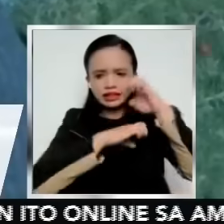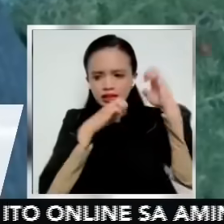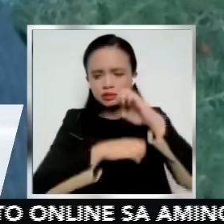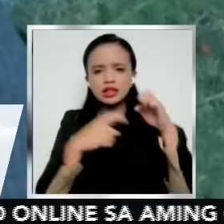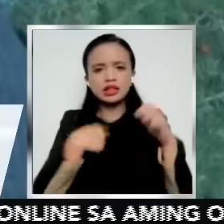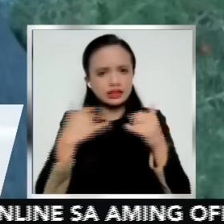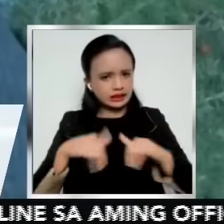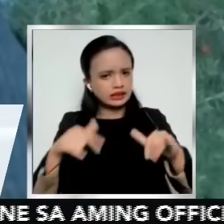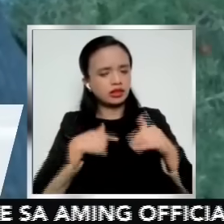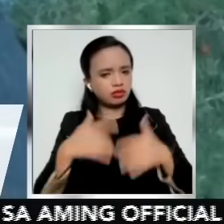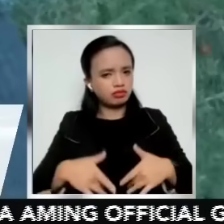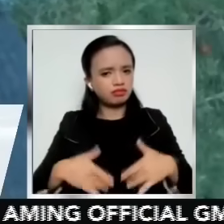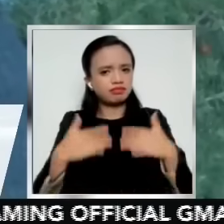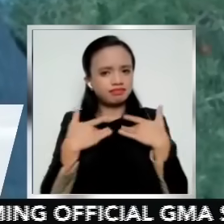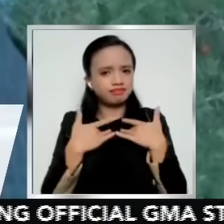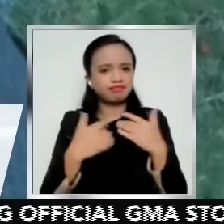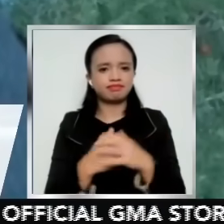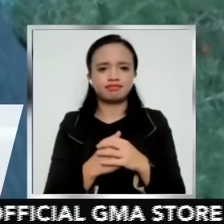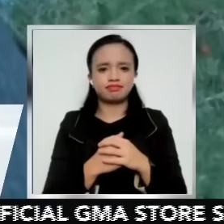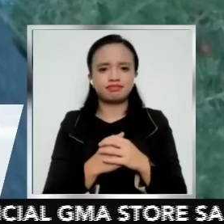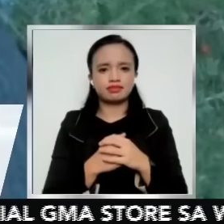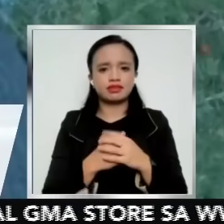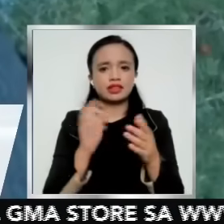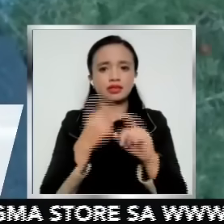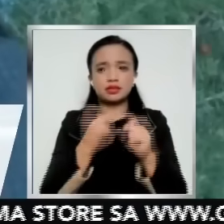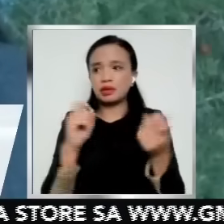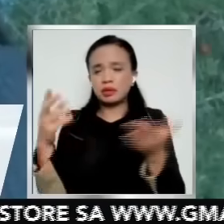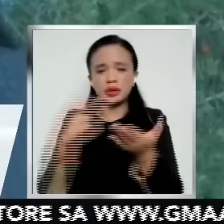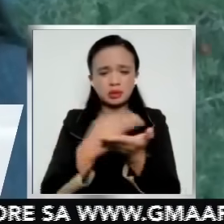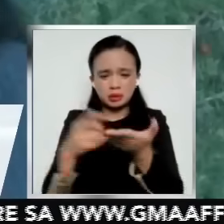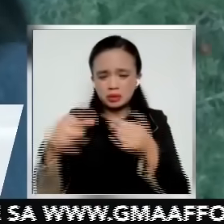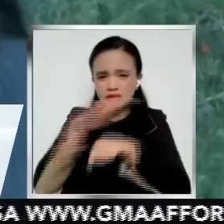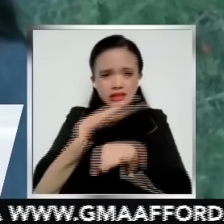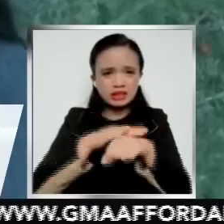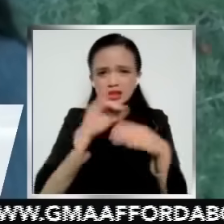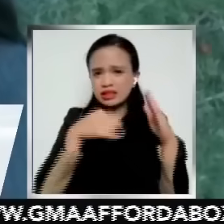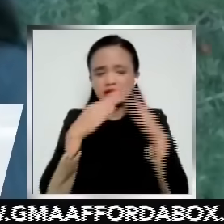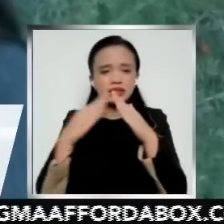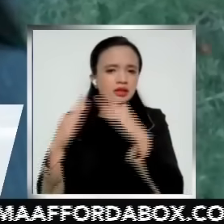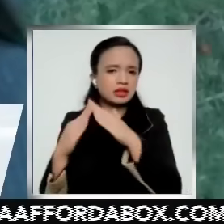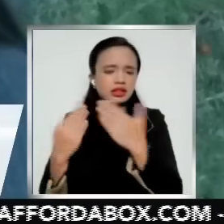Then, we came from the Holy Land, Jerusalem. I feel so